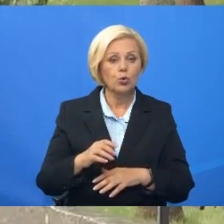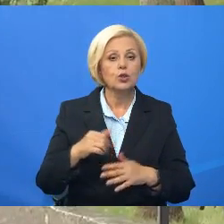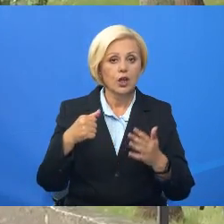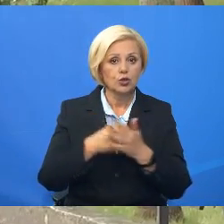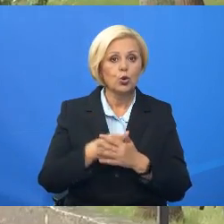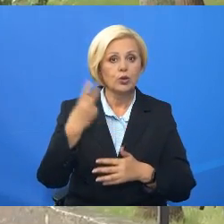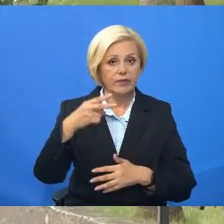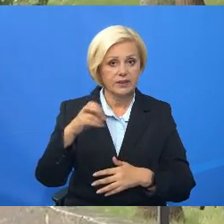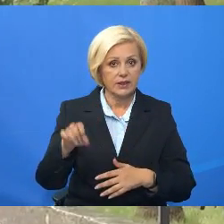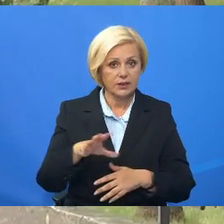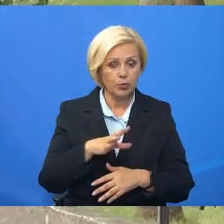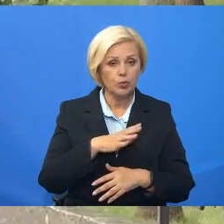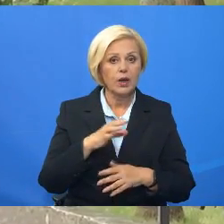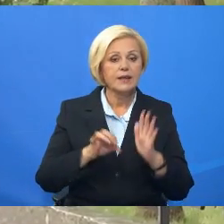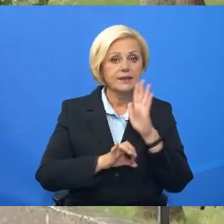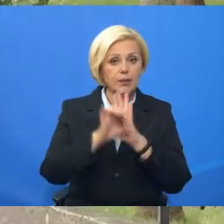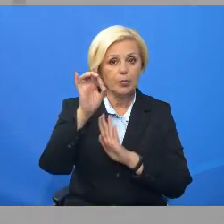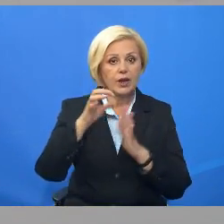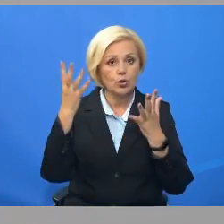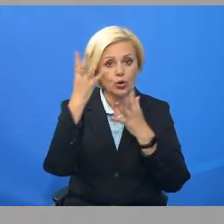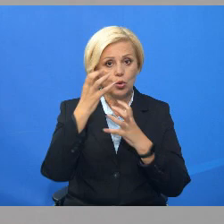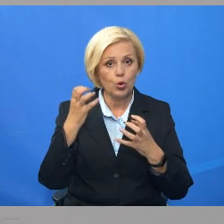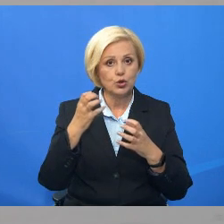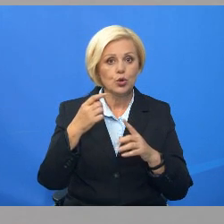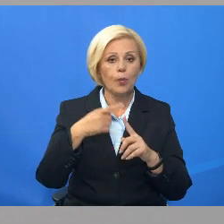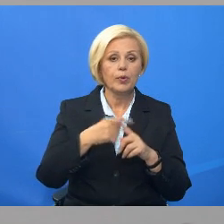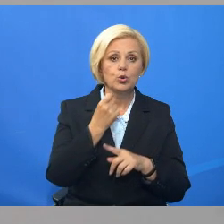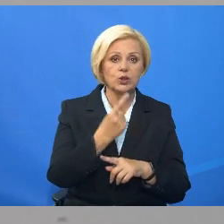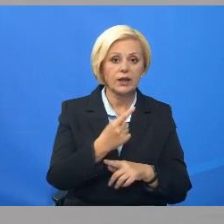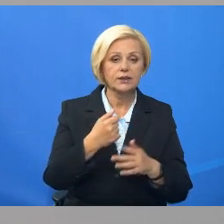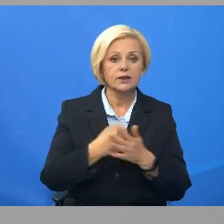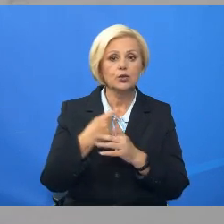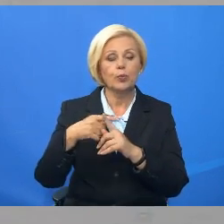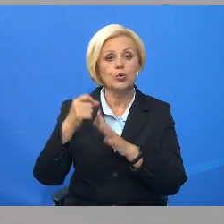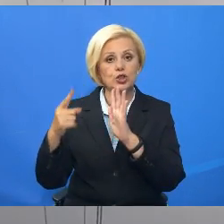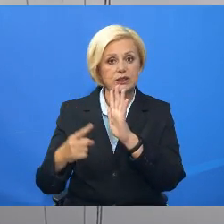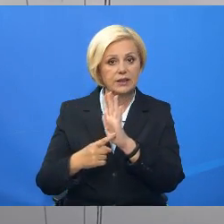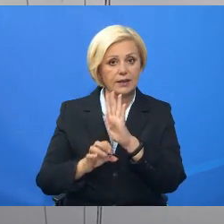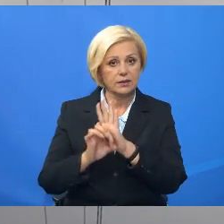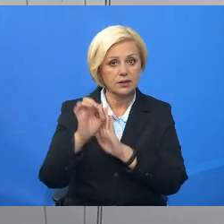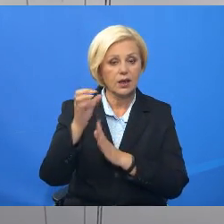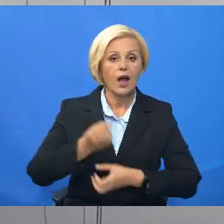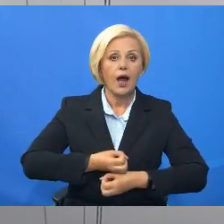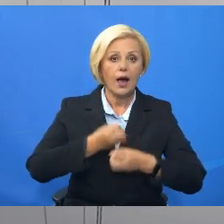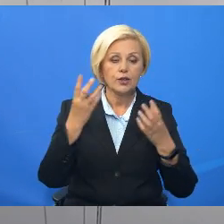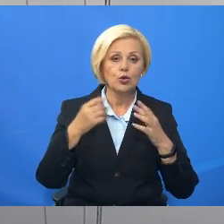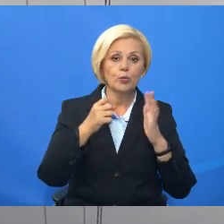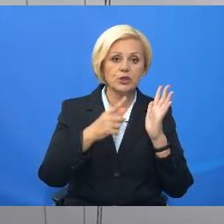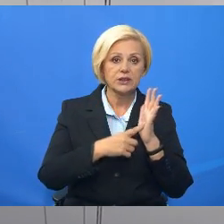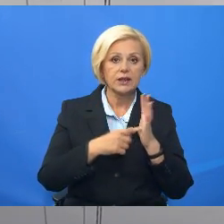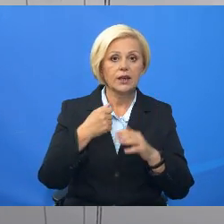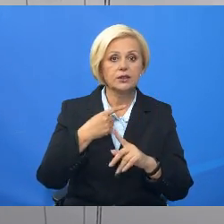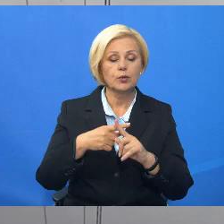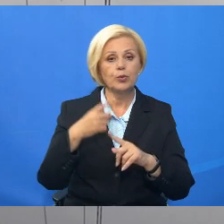да 20. Тэмпература паветра ноччу будзе вагацца ад плюс 11 да плюс 16. 16 градусаў, а днём ад 16